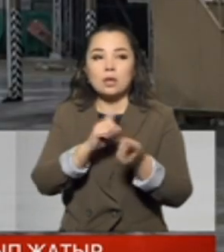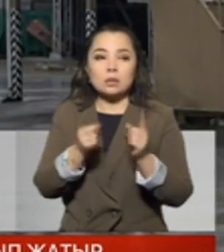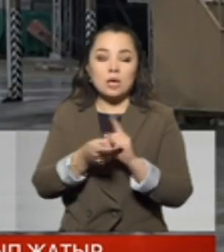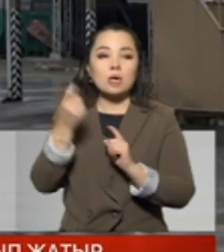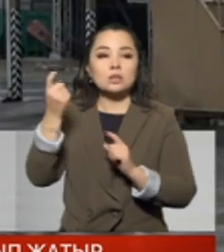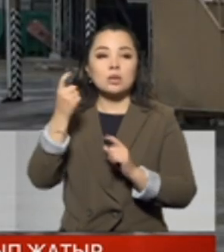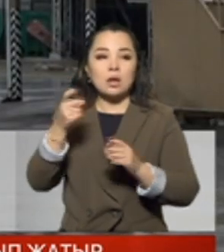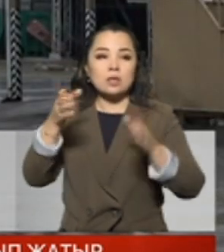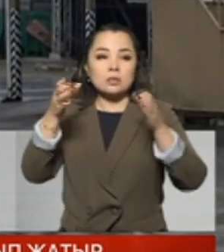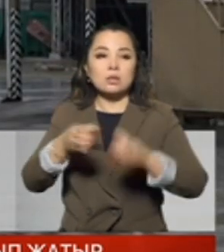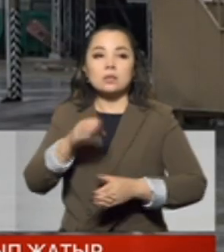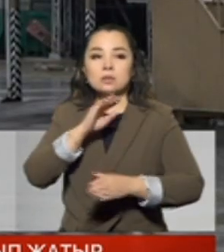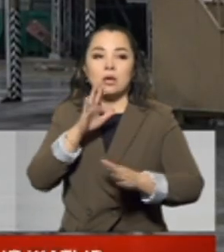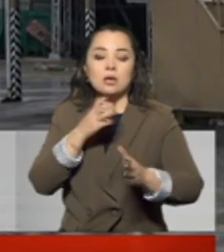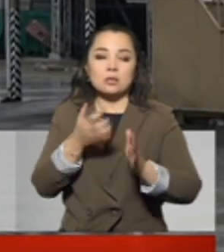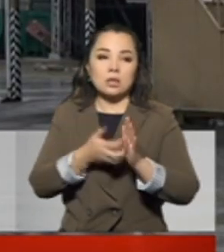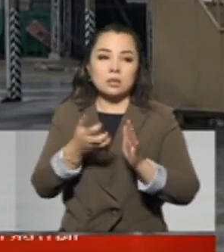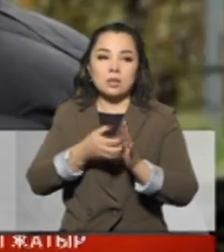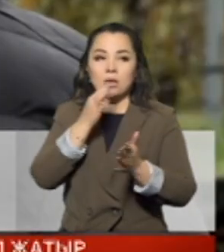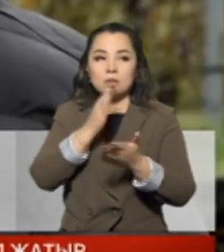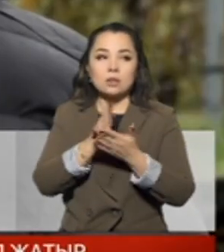шаруалар элеватор таппай шырылдап жүр.